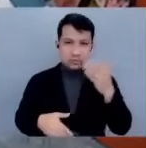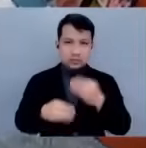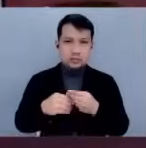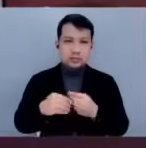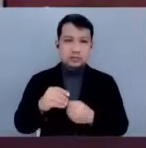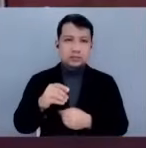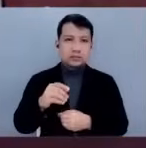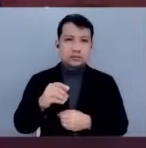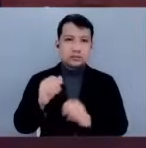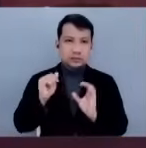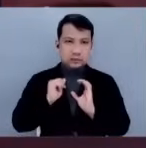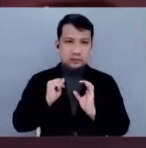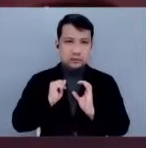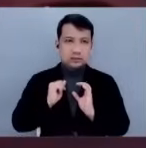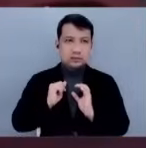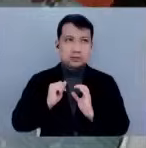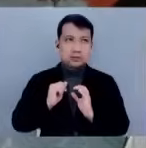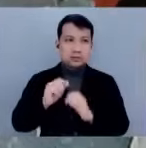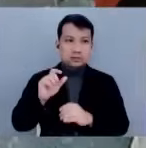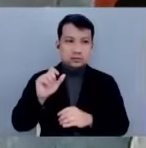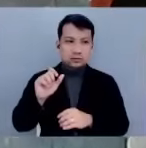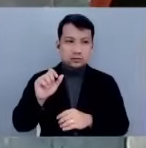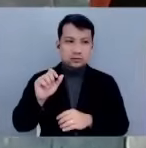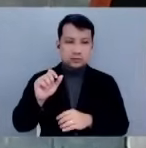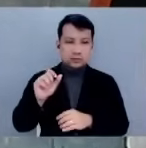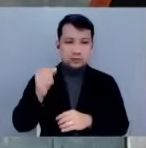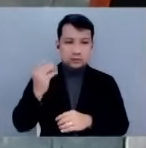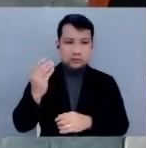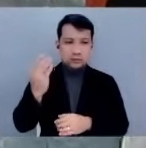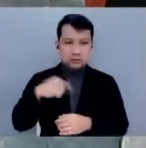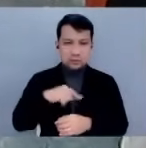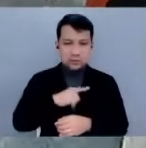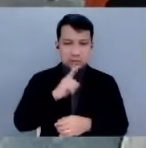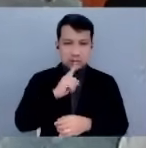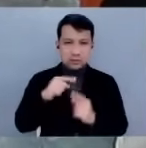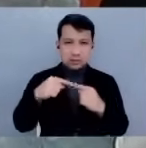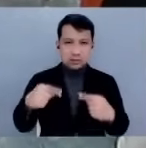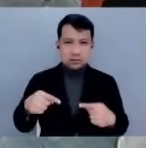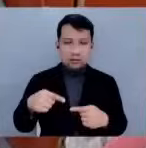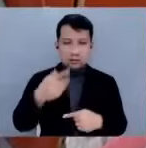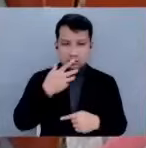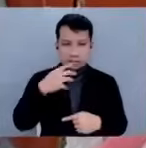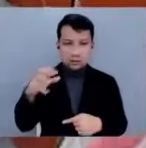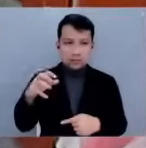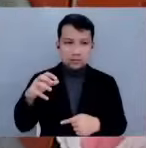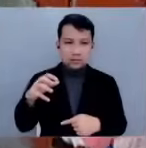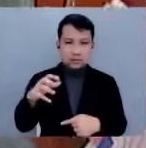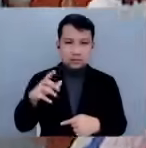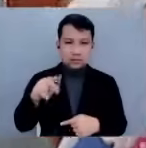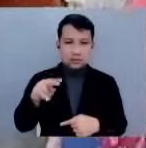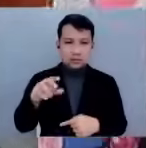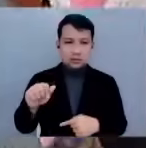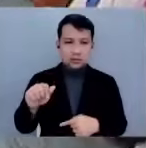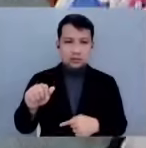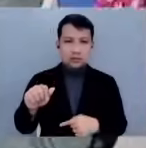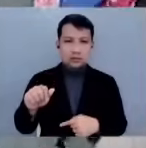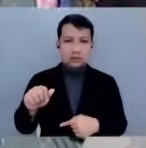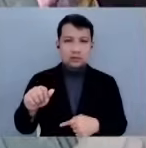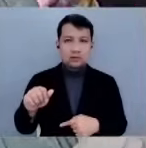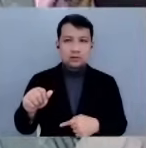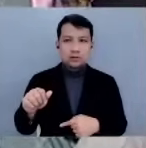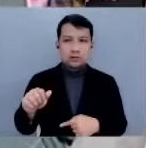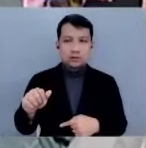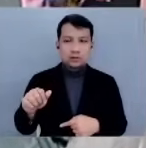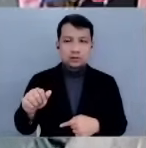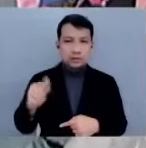Naka-aircon na, naka-electric fan pa. Ganyan ang panlaban sa init ng pamilya ni Ana Dar, mapatanghali o gabi.